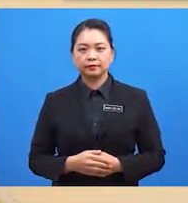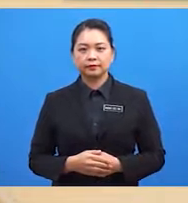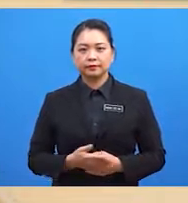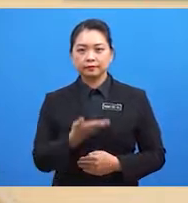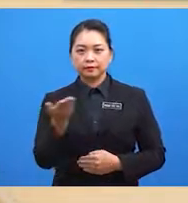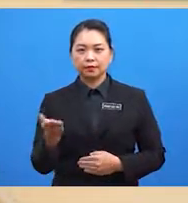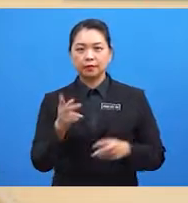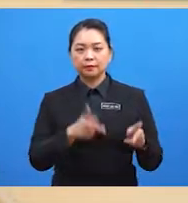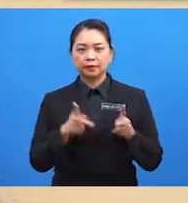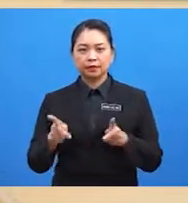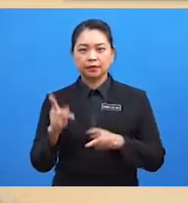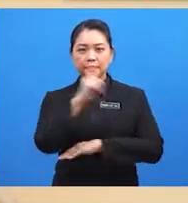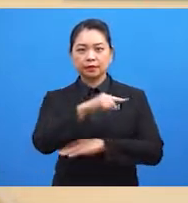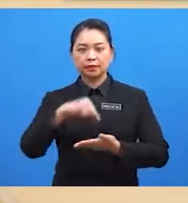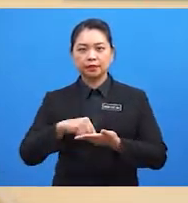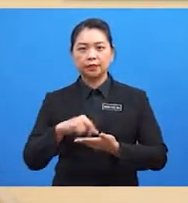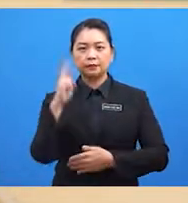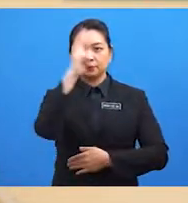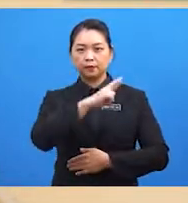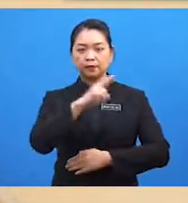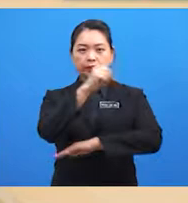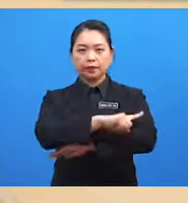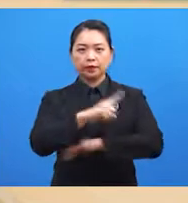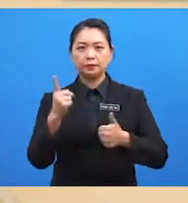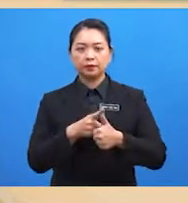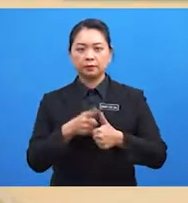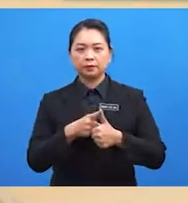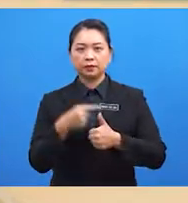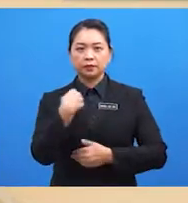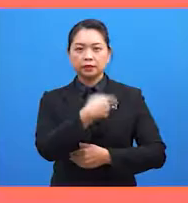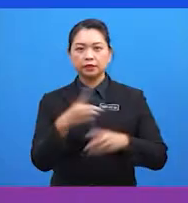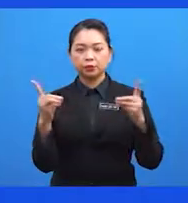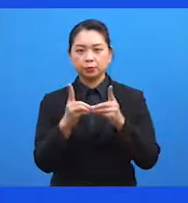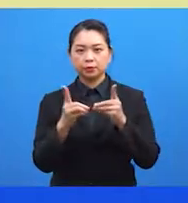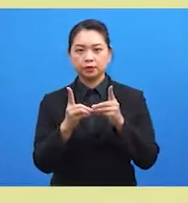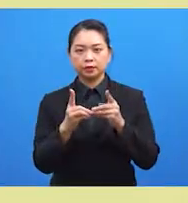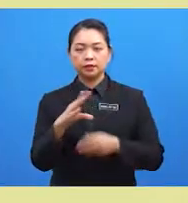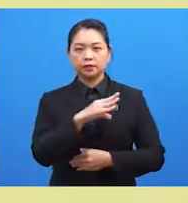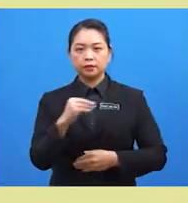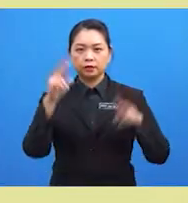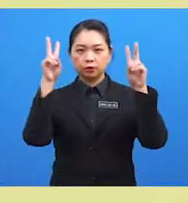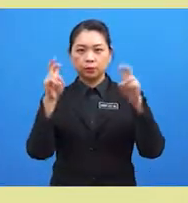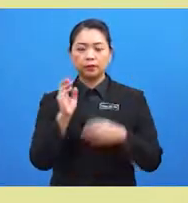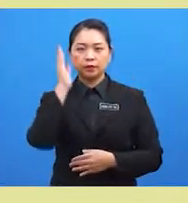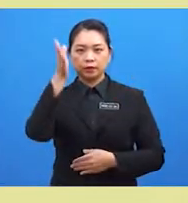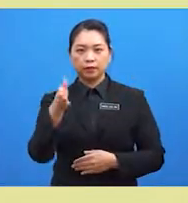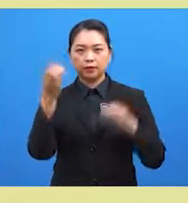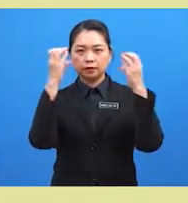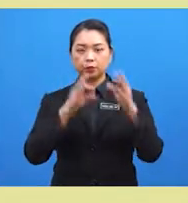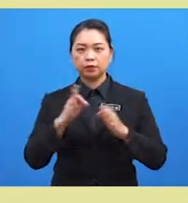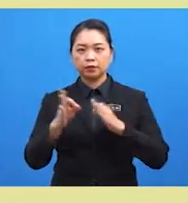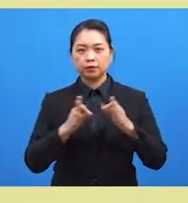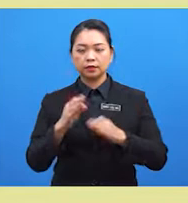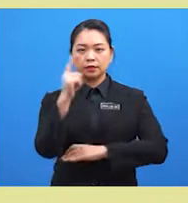pelajar, hari ini merupakan hari pertama kita berjumpa dan topik yang akan cikgu